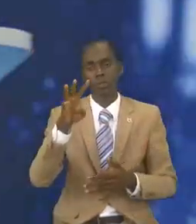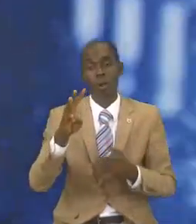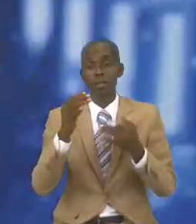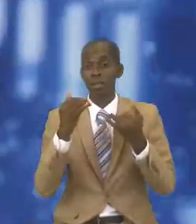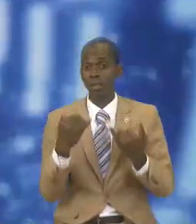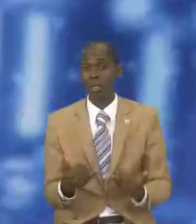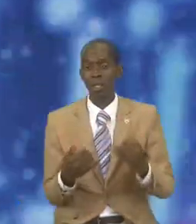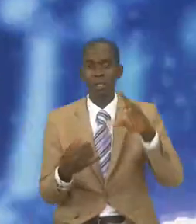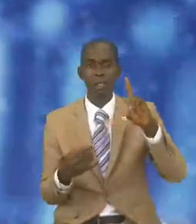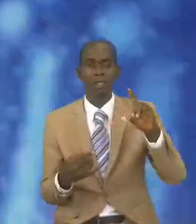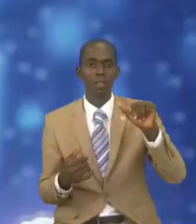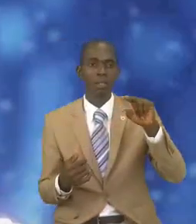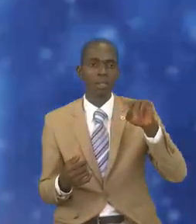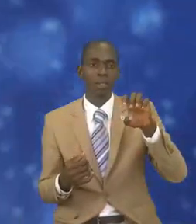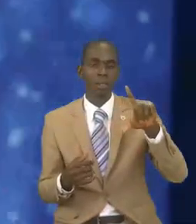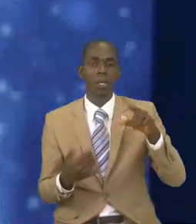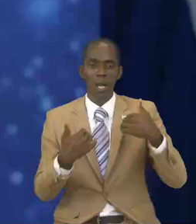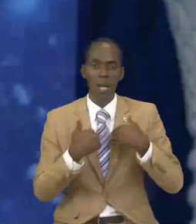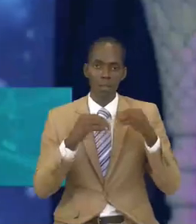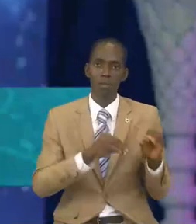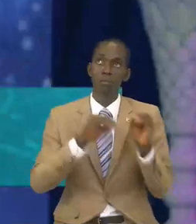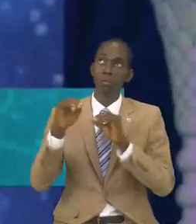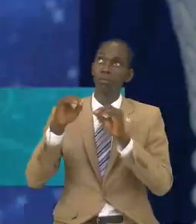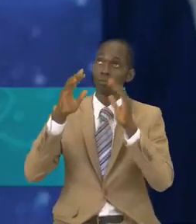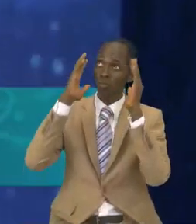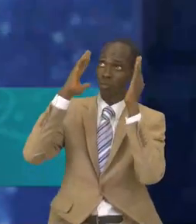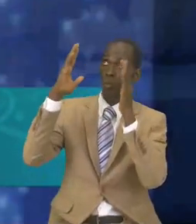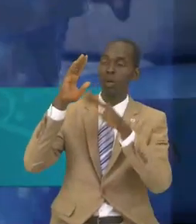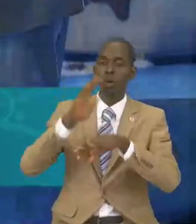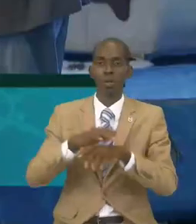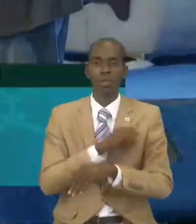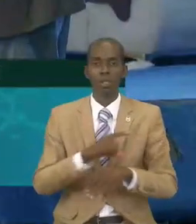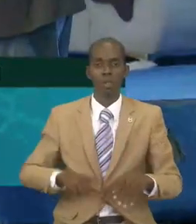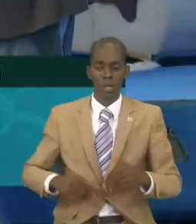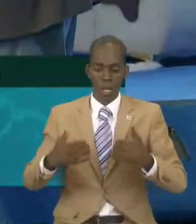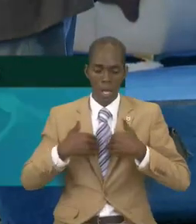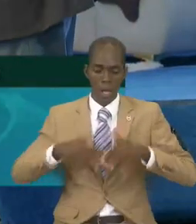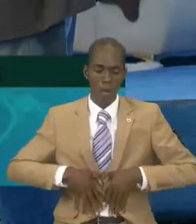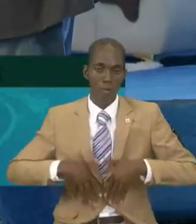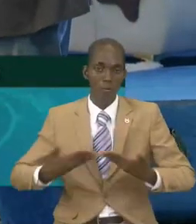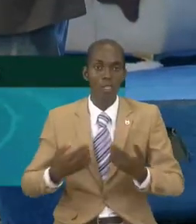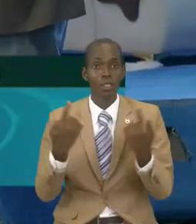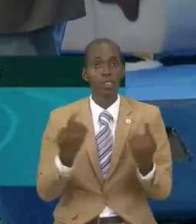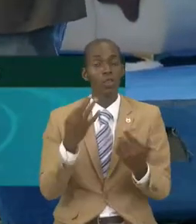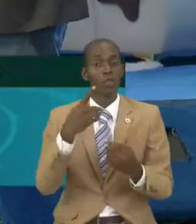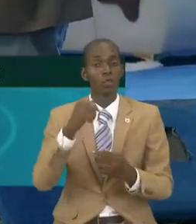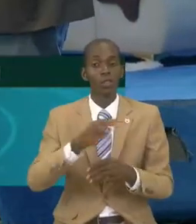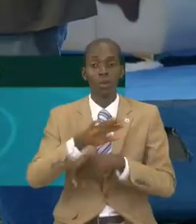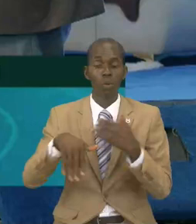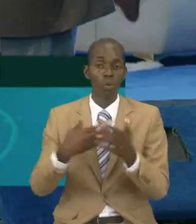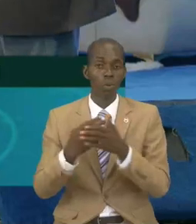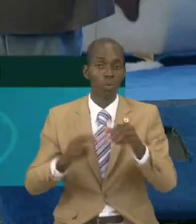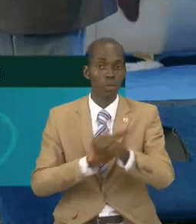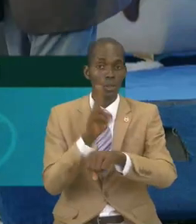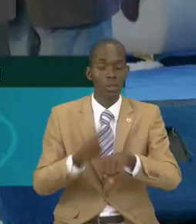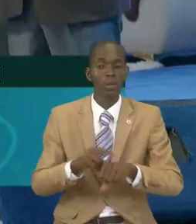24. Daniel avait fixé sa face devant le Seigneur. Il avait confessé les péchés de la nation. Il